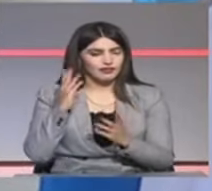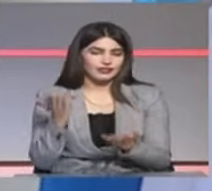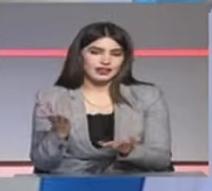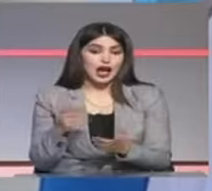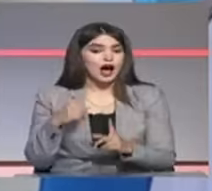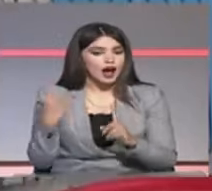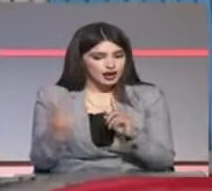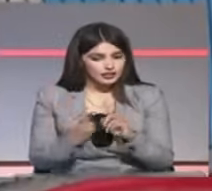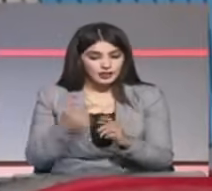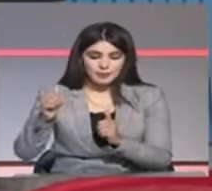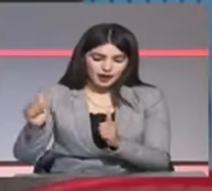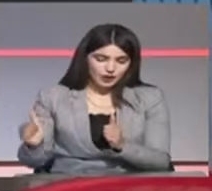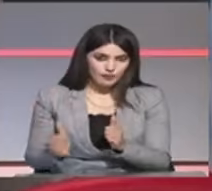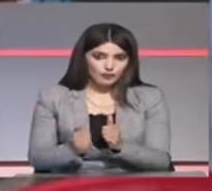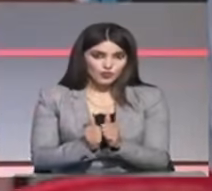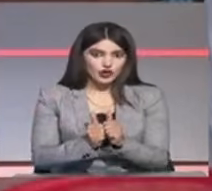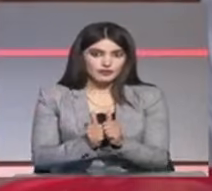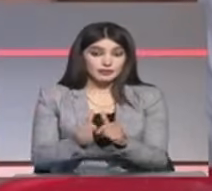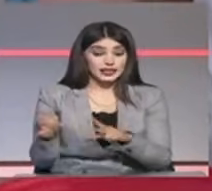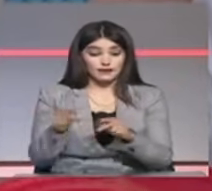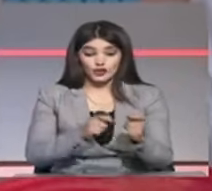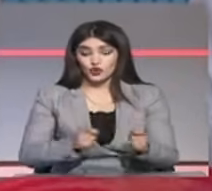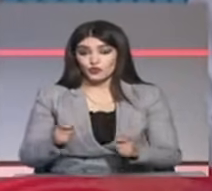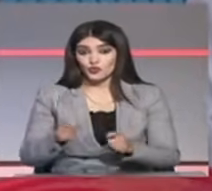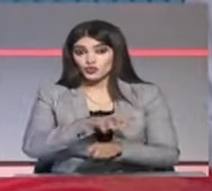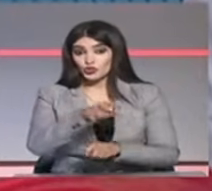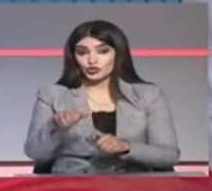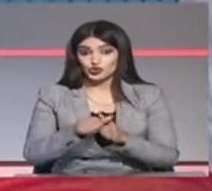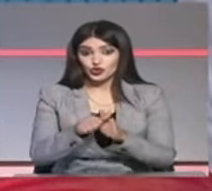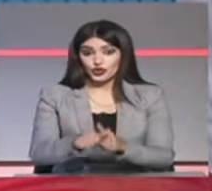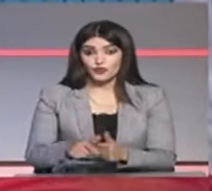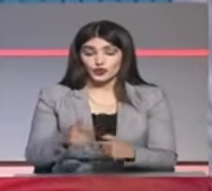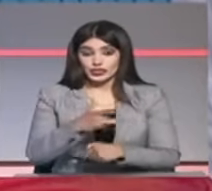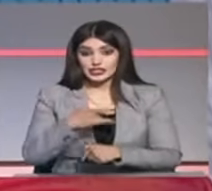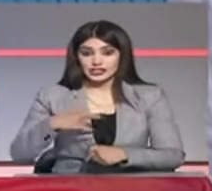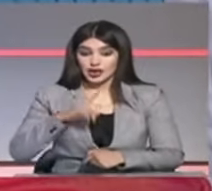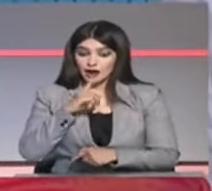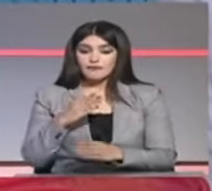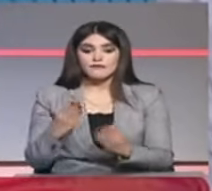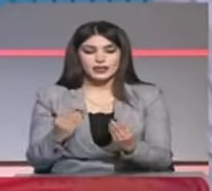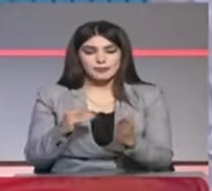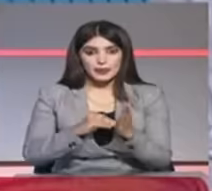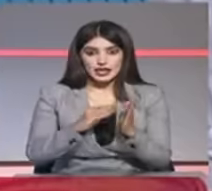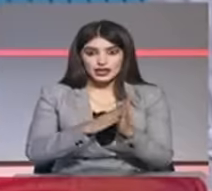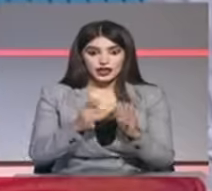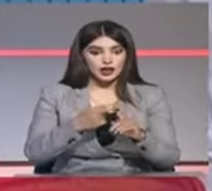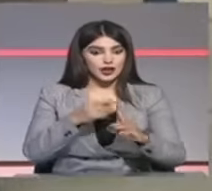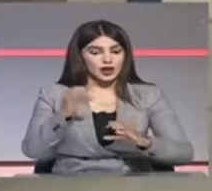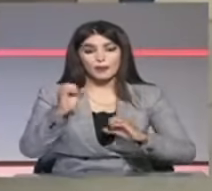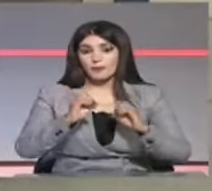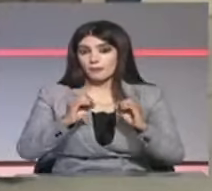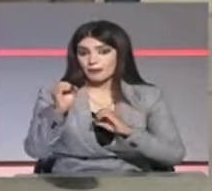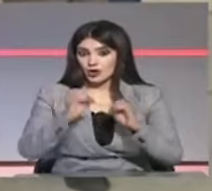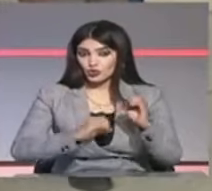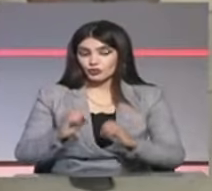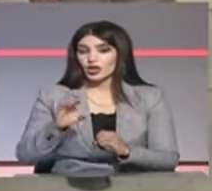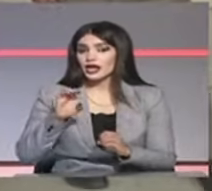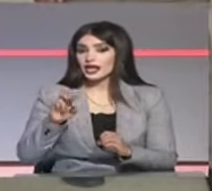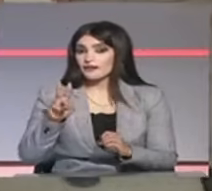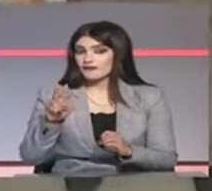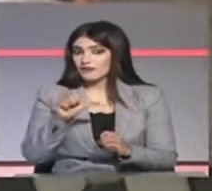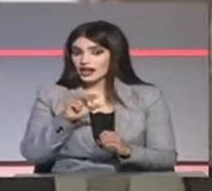المرافقين كما قال المدير الجهوي للصحابي تونس تغرق بالنصر ان عدد المسجلين في منظومه اف اكس الخاصه بال